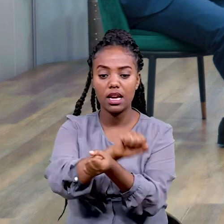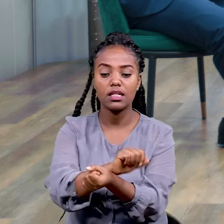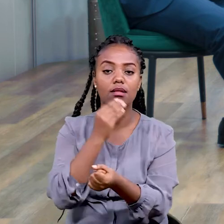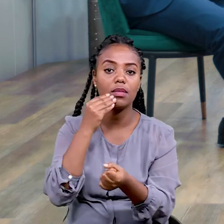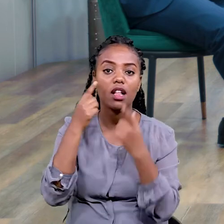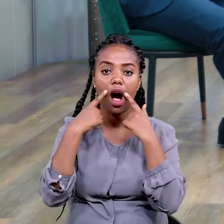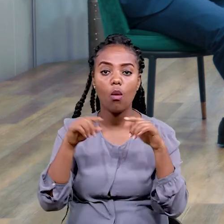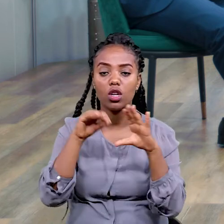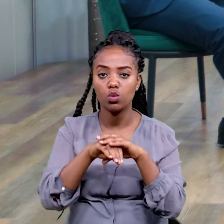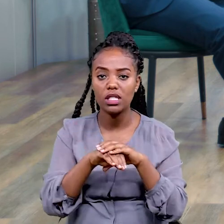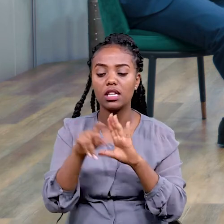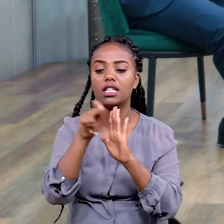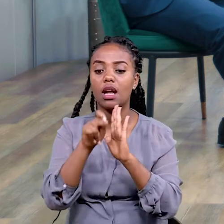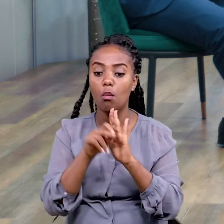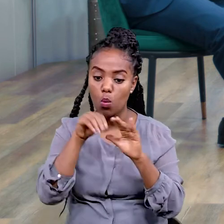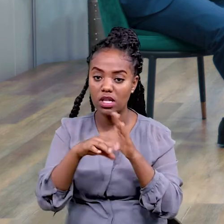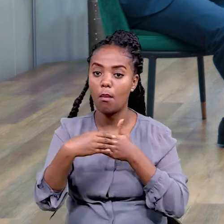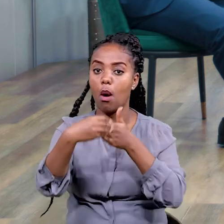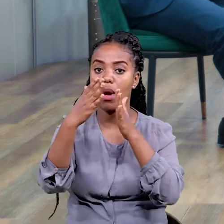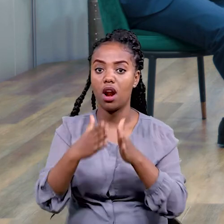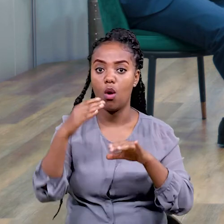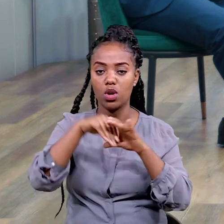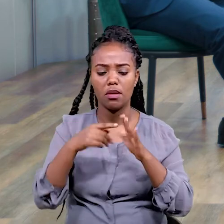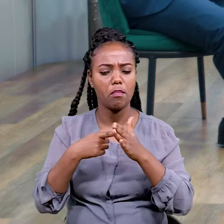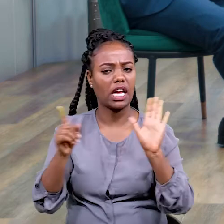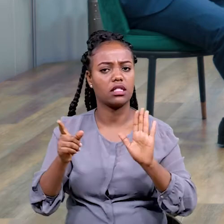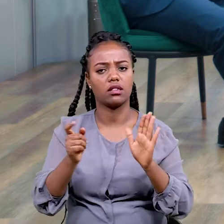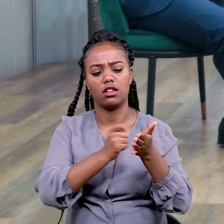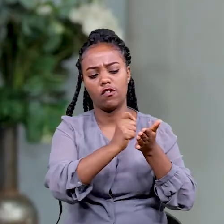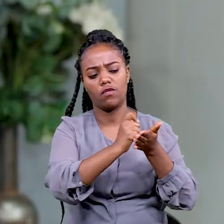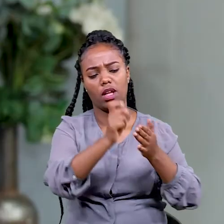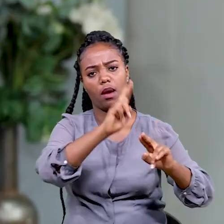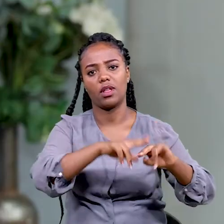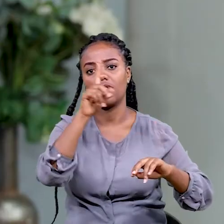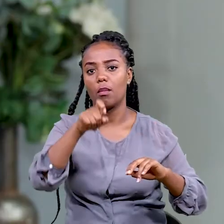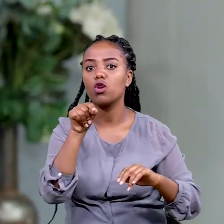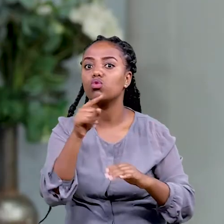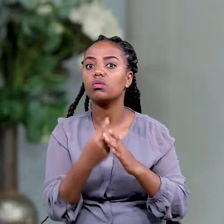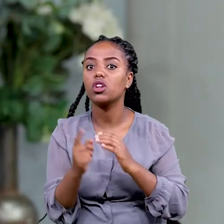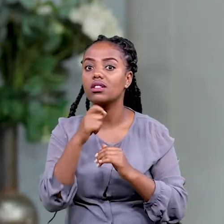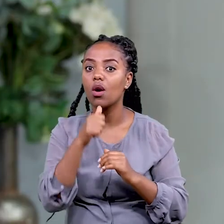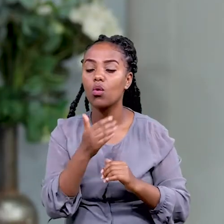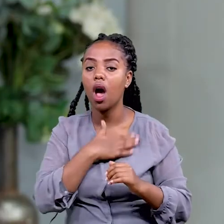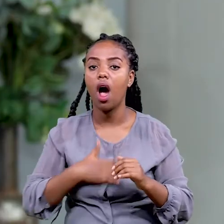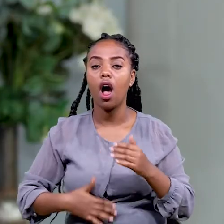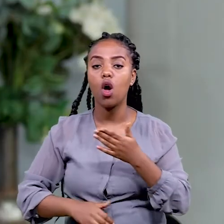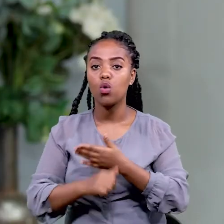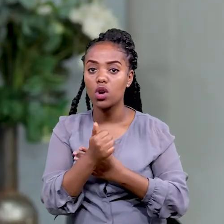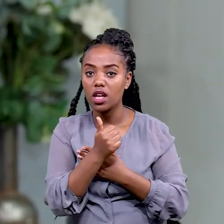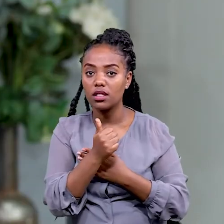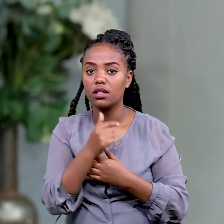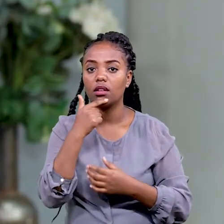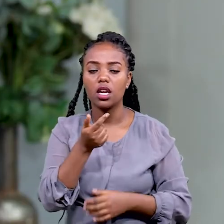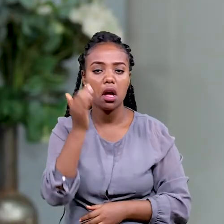ውስጥ ደንቦች ውስጥ መመሪያዎች ውስጥ በግልጽ ሊቀመጥ ይገባል። ይሄ ብቻ አይደለም። ከአካል ጉዳት